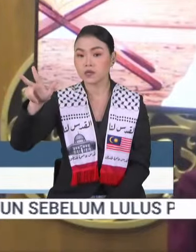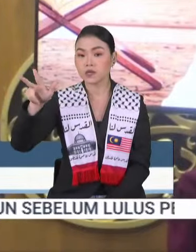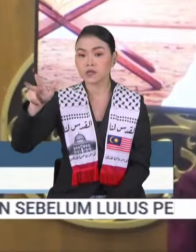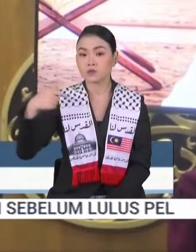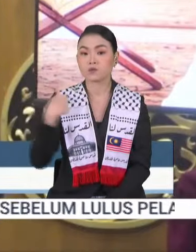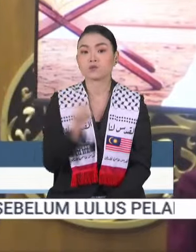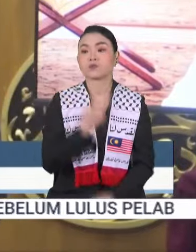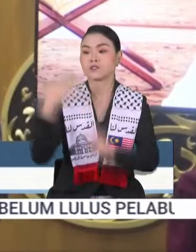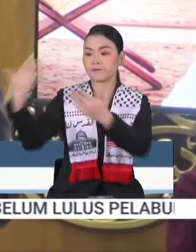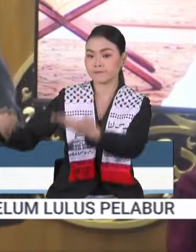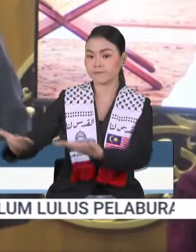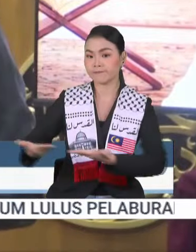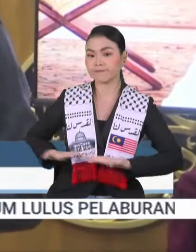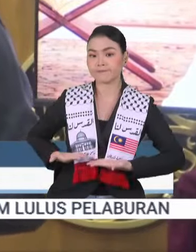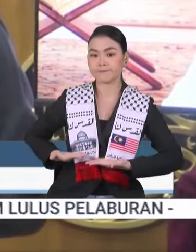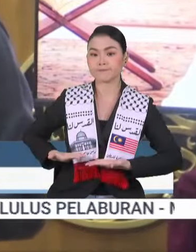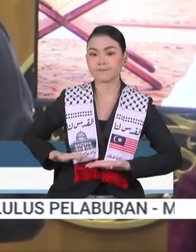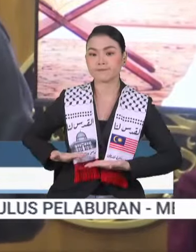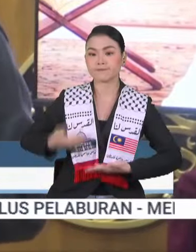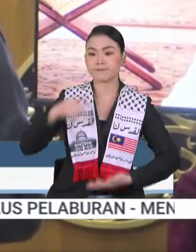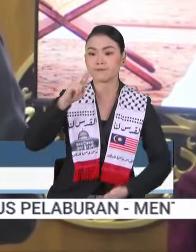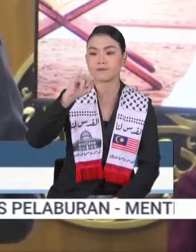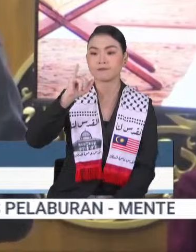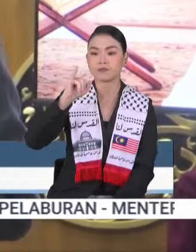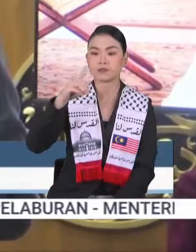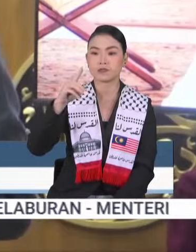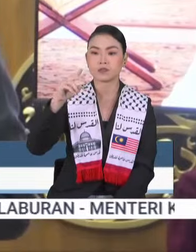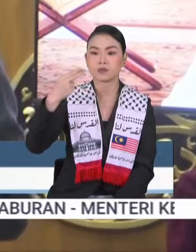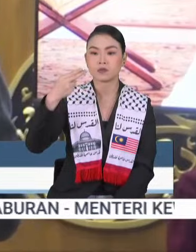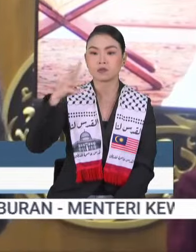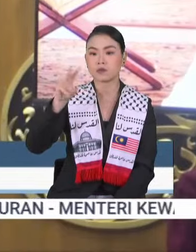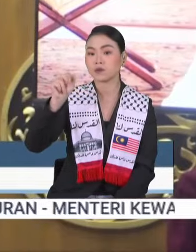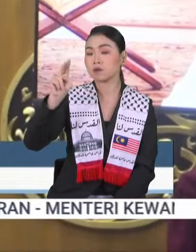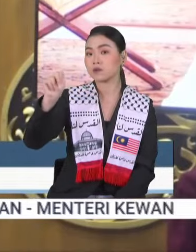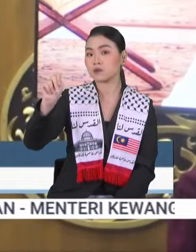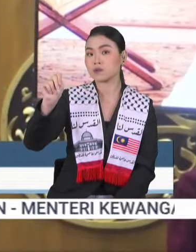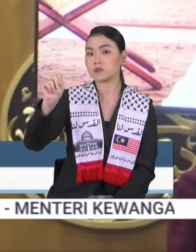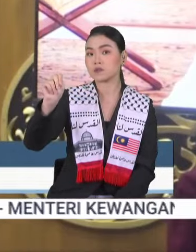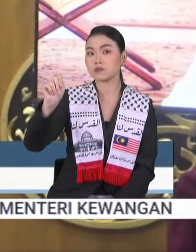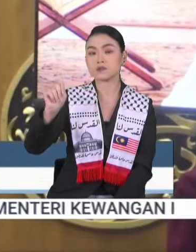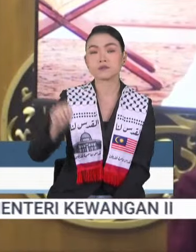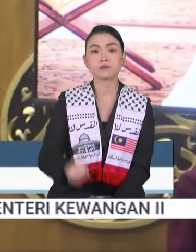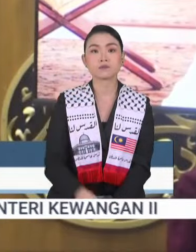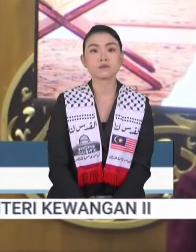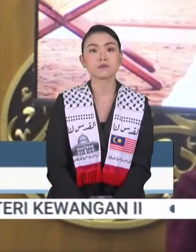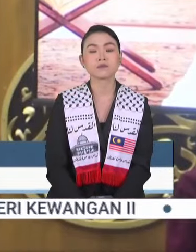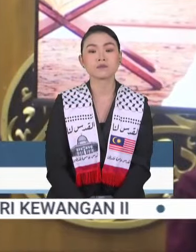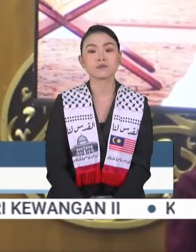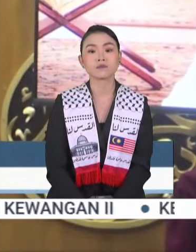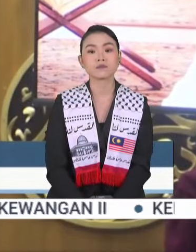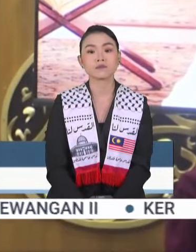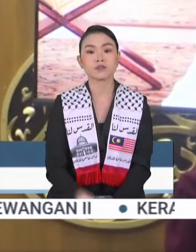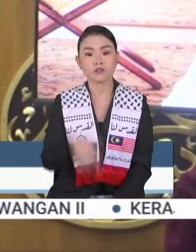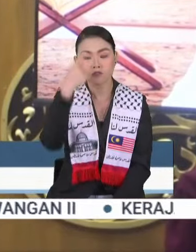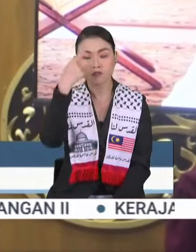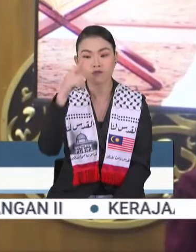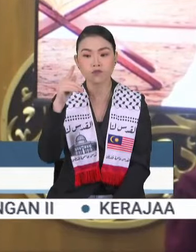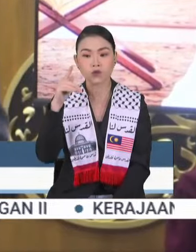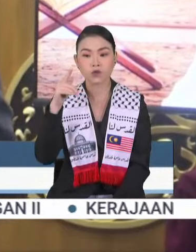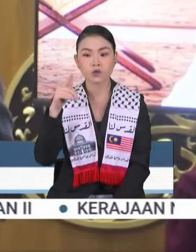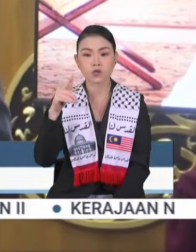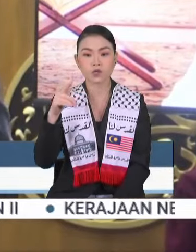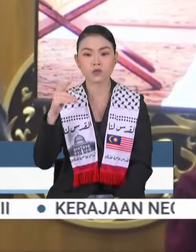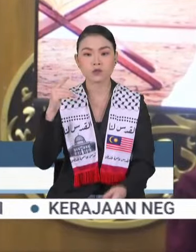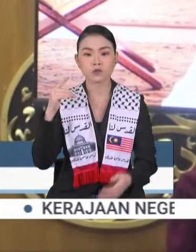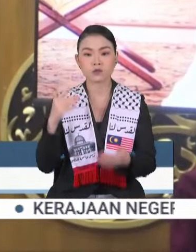ustaz Ridwan ala akan solat tawih dengan kita di